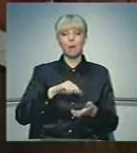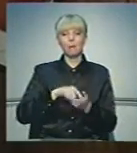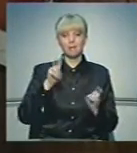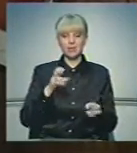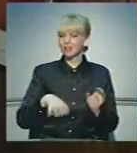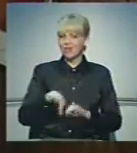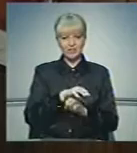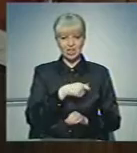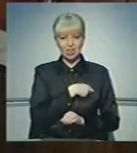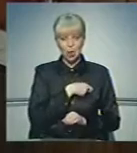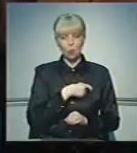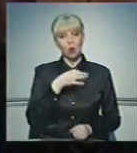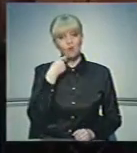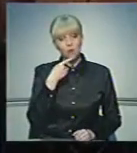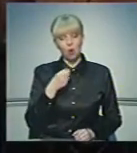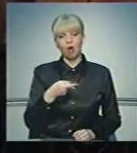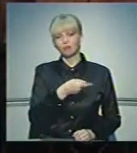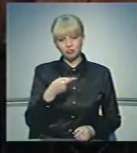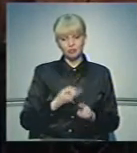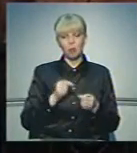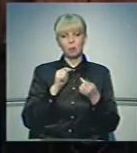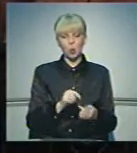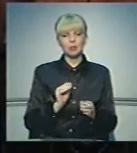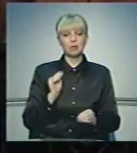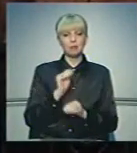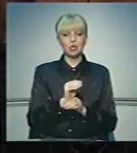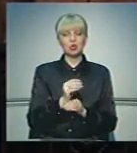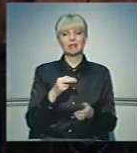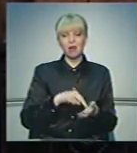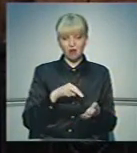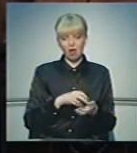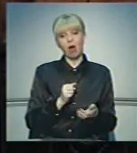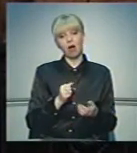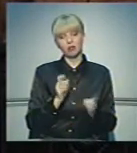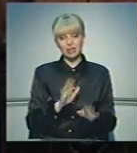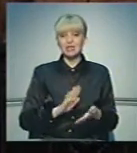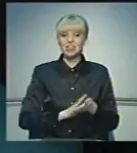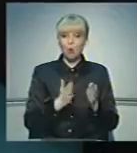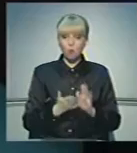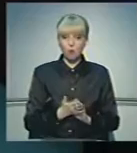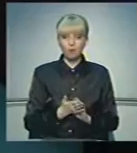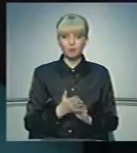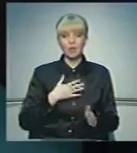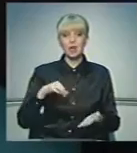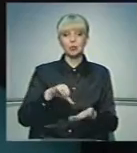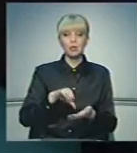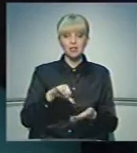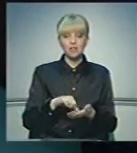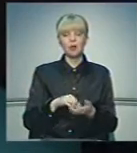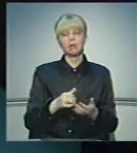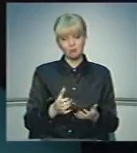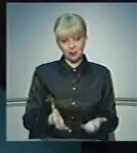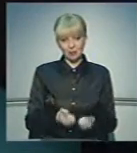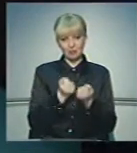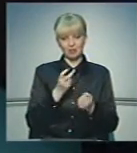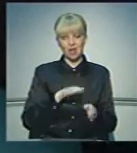не всі депутати висловлюються категорично проти підвищення тарифів, але за певних умов. Наш представник підтримав